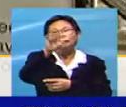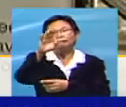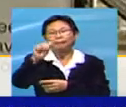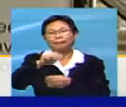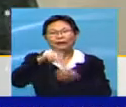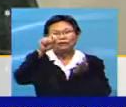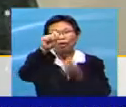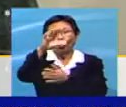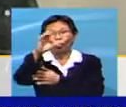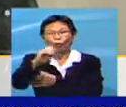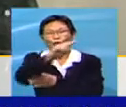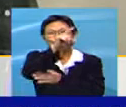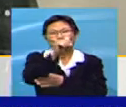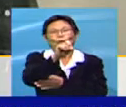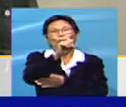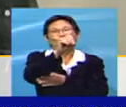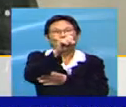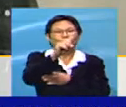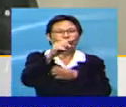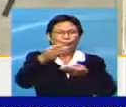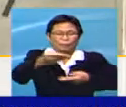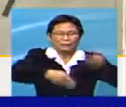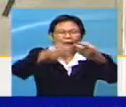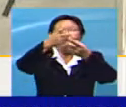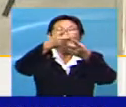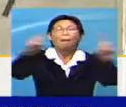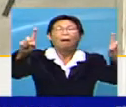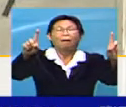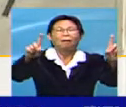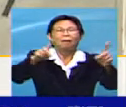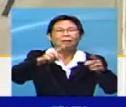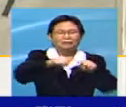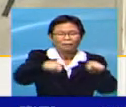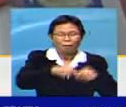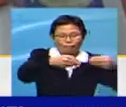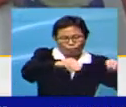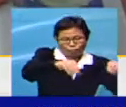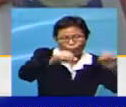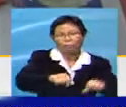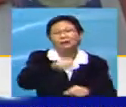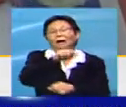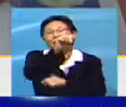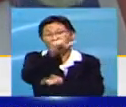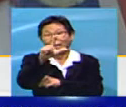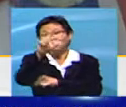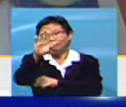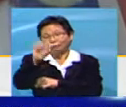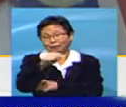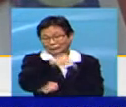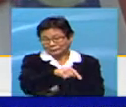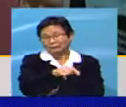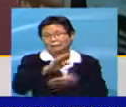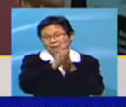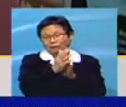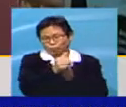Zon Perdagangan Bebas Digital DFTZ sebagai platform pemasaran. Beliau yakin platform Alibaba akan menjadi